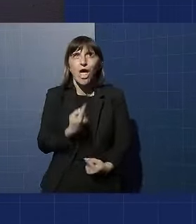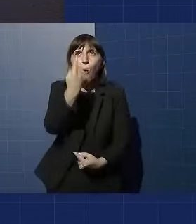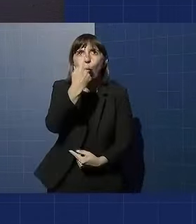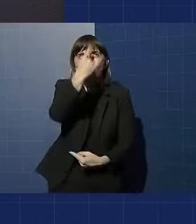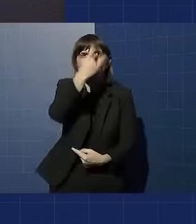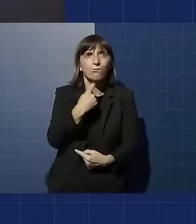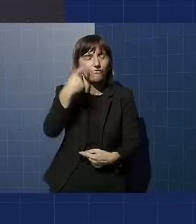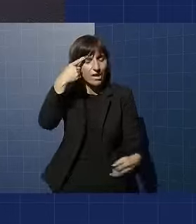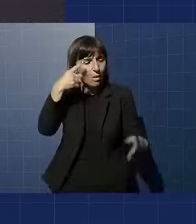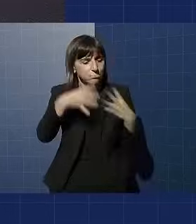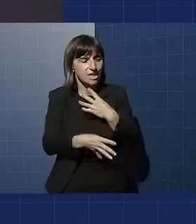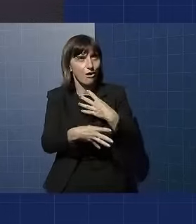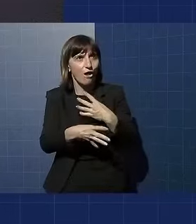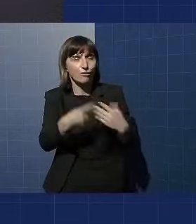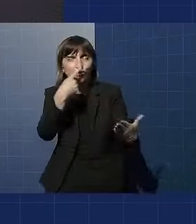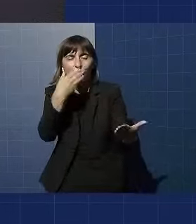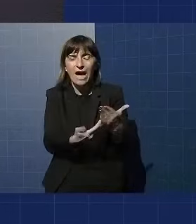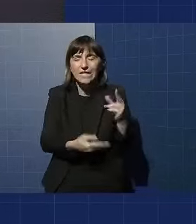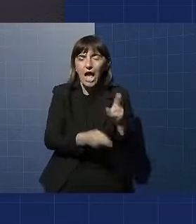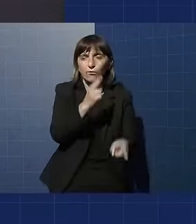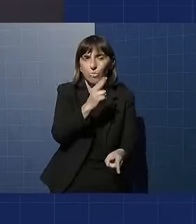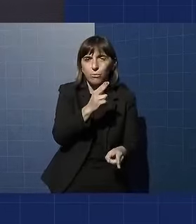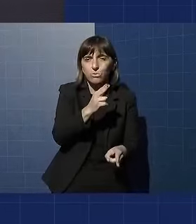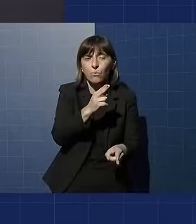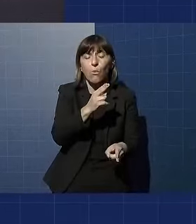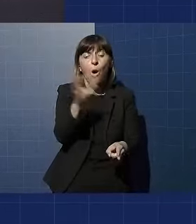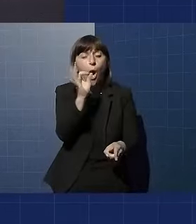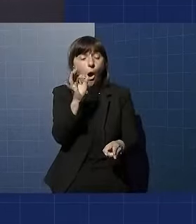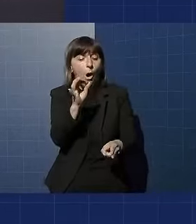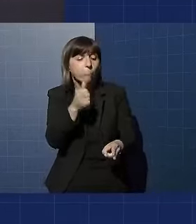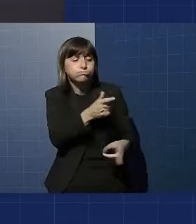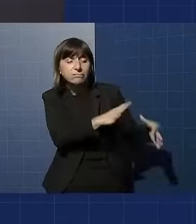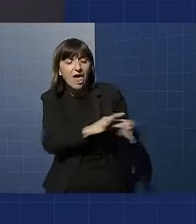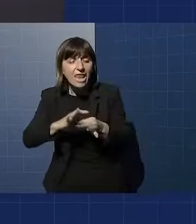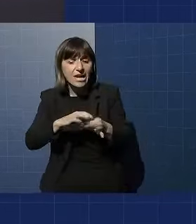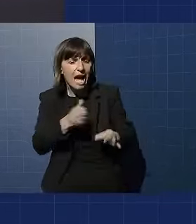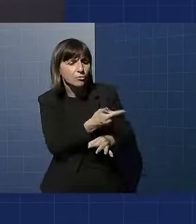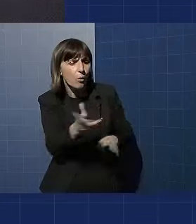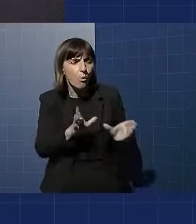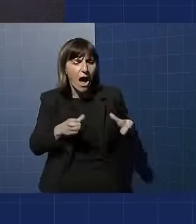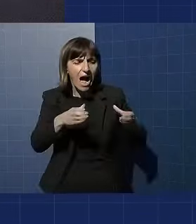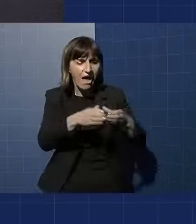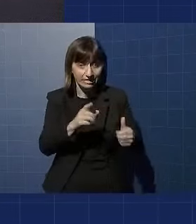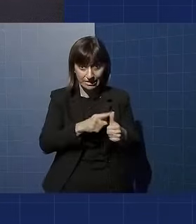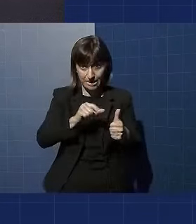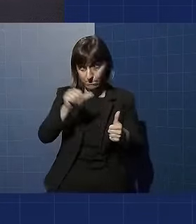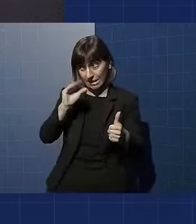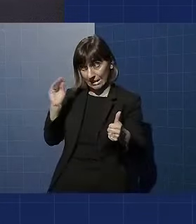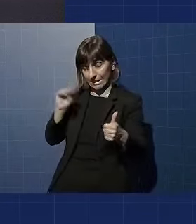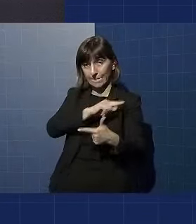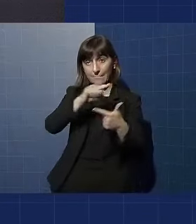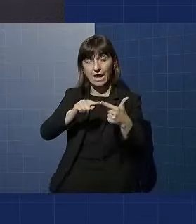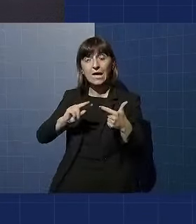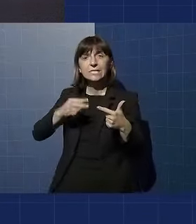dal numero delle persone nel gruppo. E la seconda domanda è se si pensa già alla